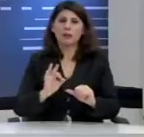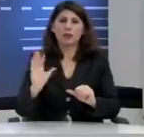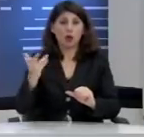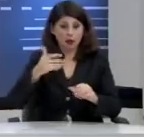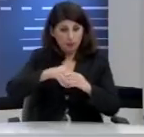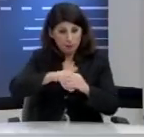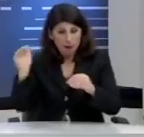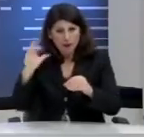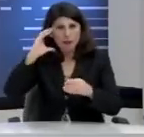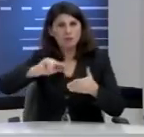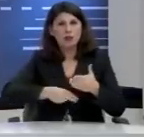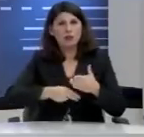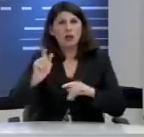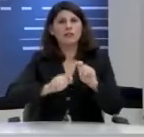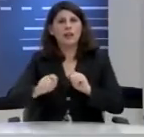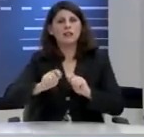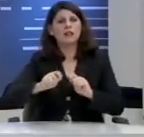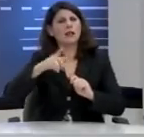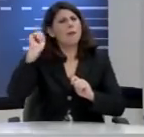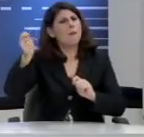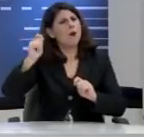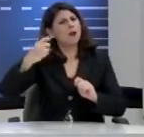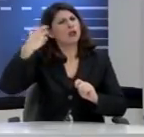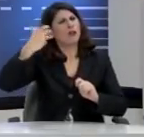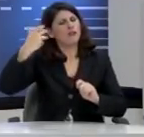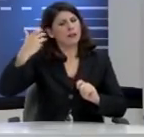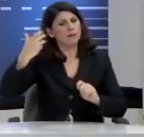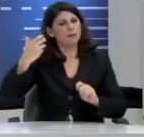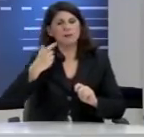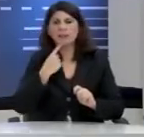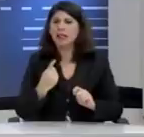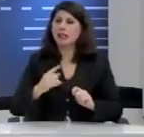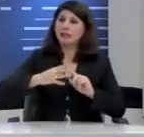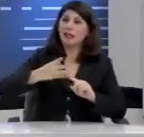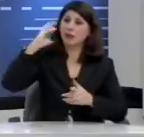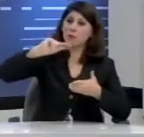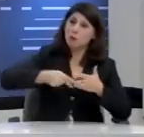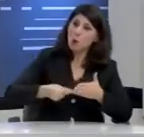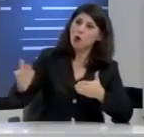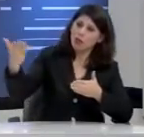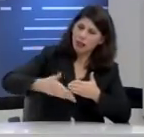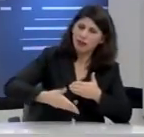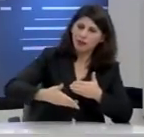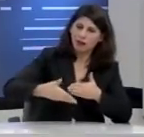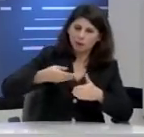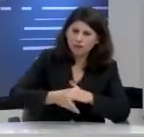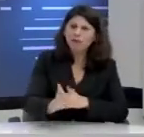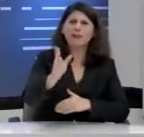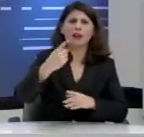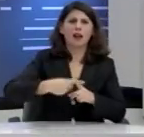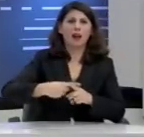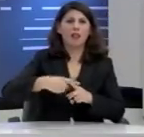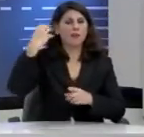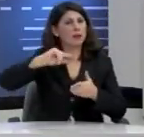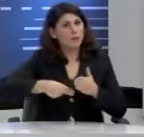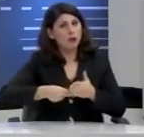μνημόνια. Είχατε φτιάξει ένα πολιτικό αφήγημα. Ποιο ήταν αυτό? Θα έρθει το τέταρτο μνημόνιο. Βγαίνει η χώρα από τα μνημόνια,